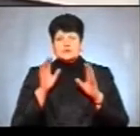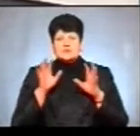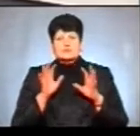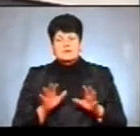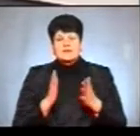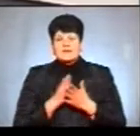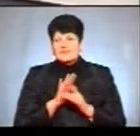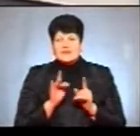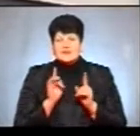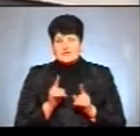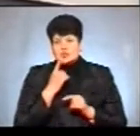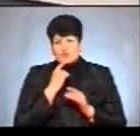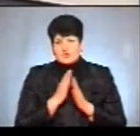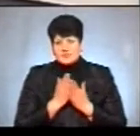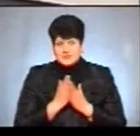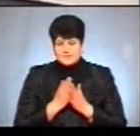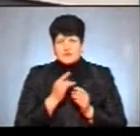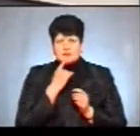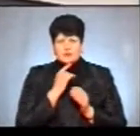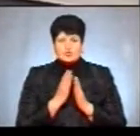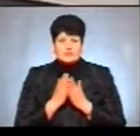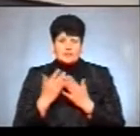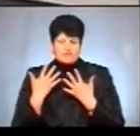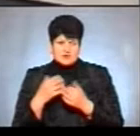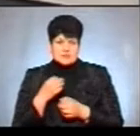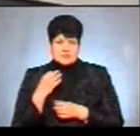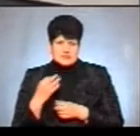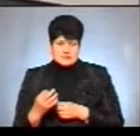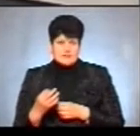не тільки Червона книга. Червону книгу, як я вже вам сказав, є і